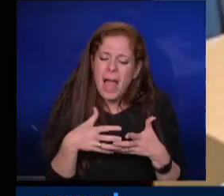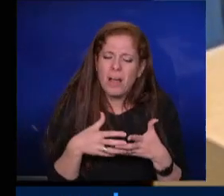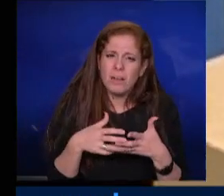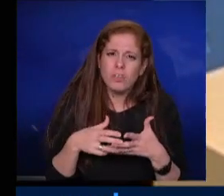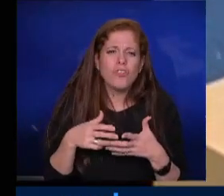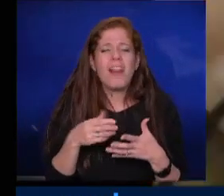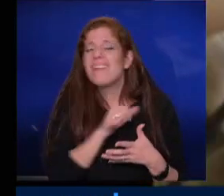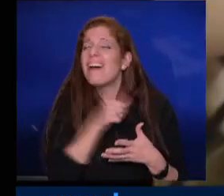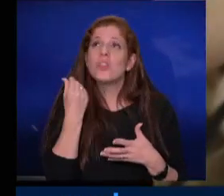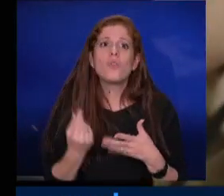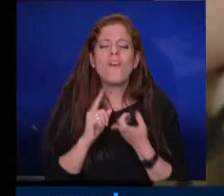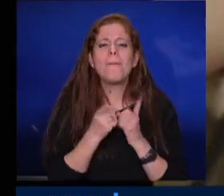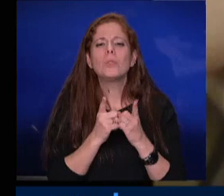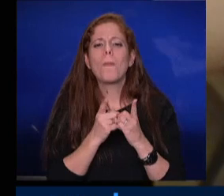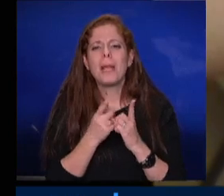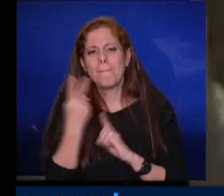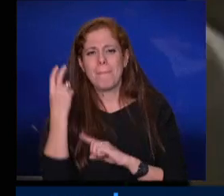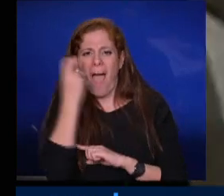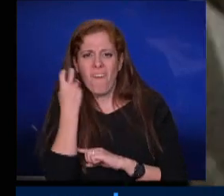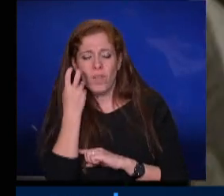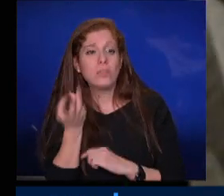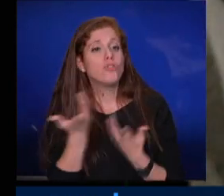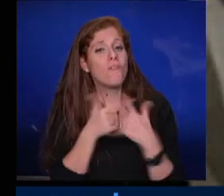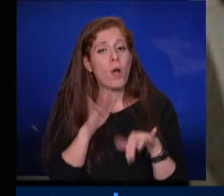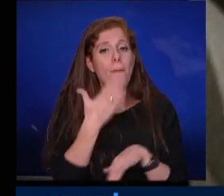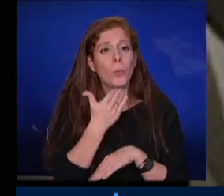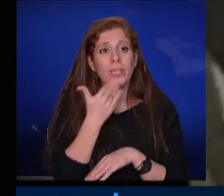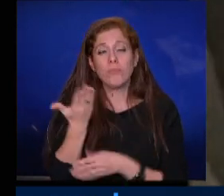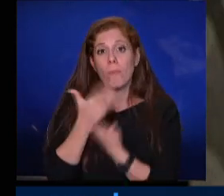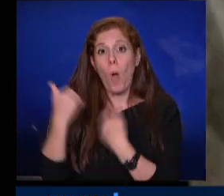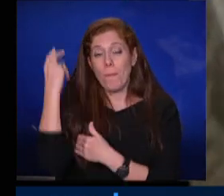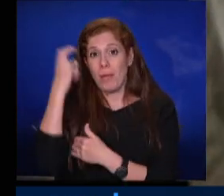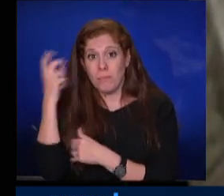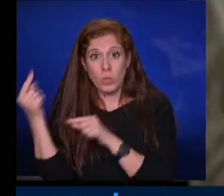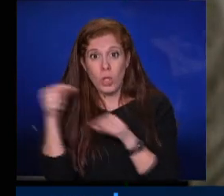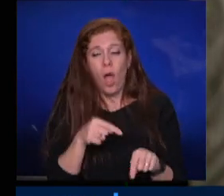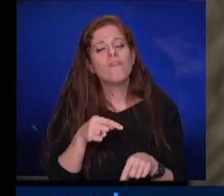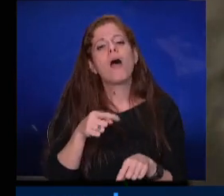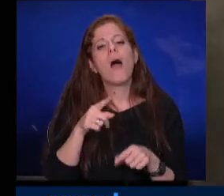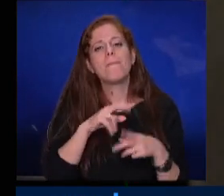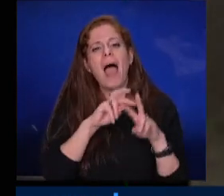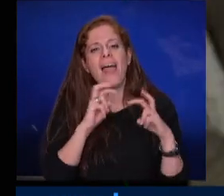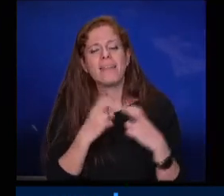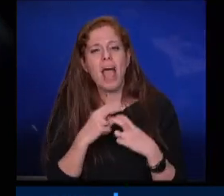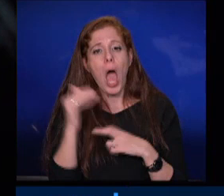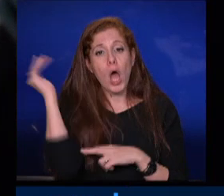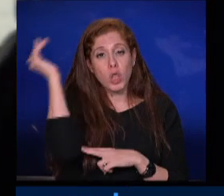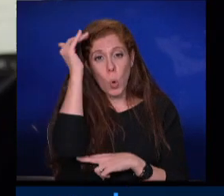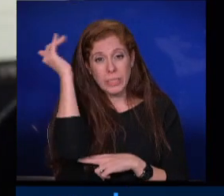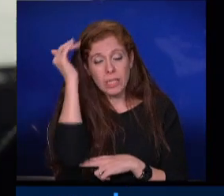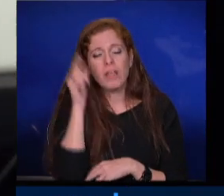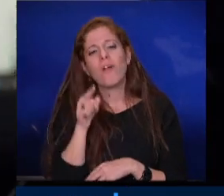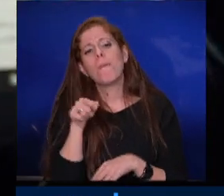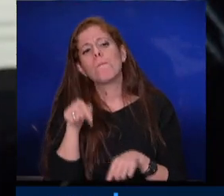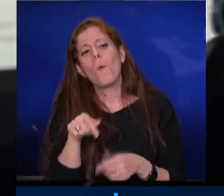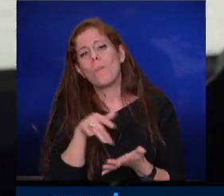המתרגמים מערבית. השתלבו בה גם יהודים שעלו ממדינות ערב ובני העדה הדרוזית. אבל בעידן שבו כל אחד יכול לתרגם